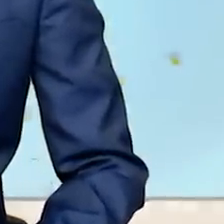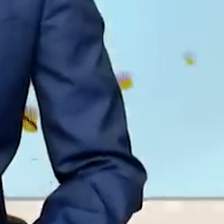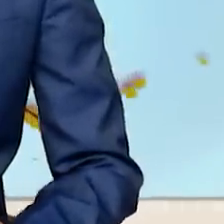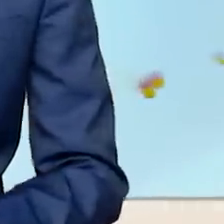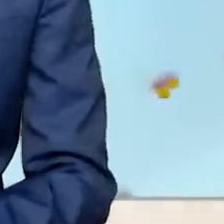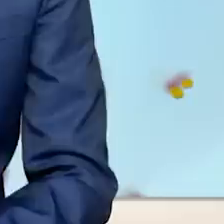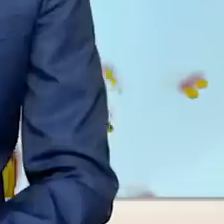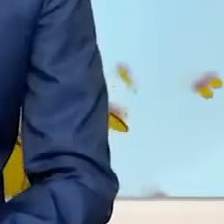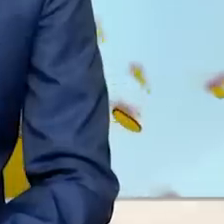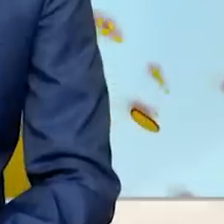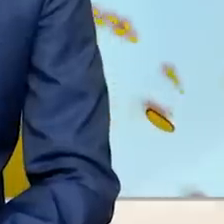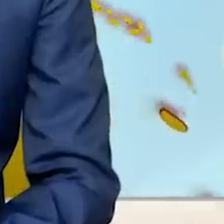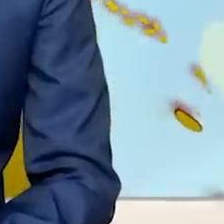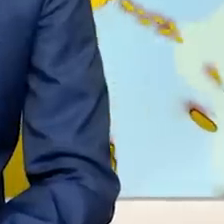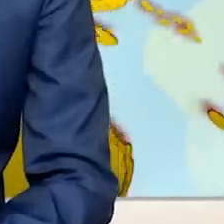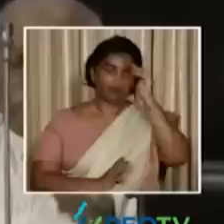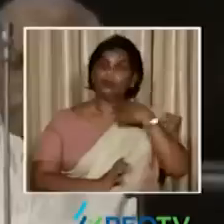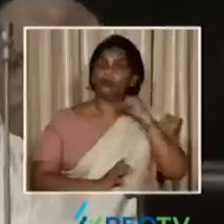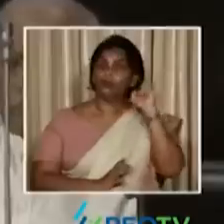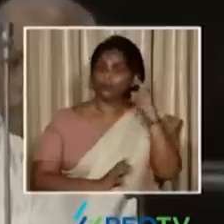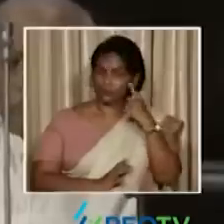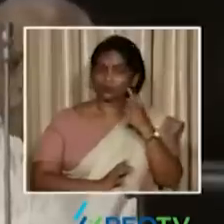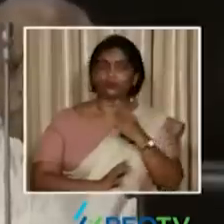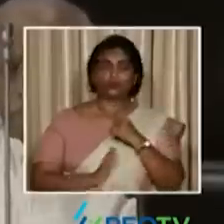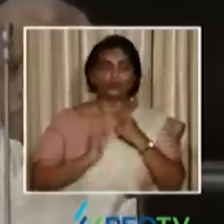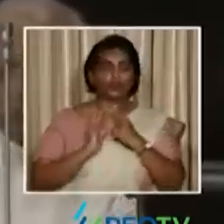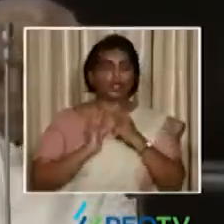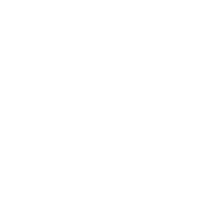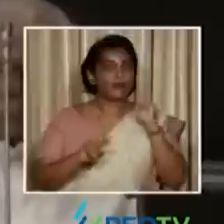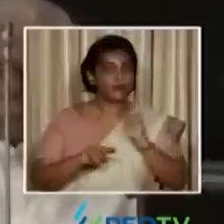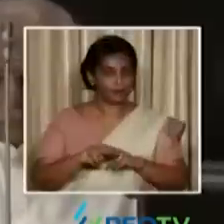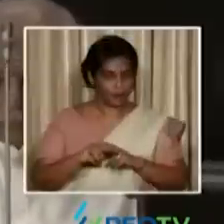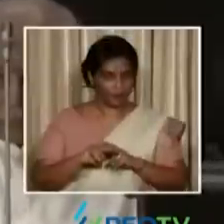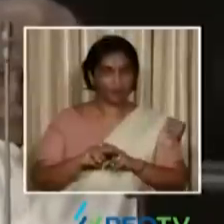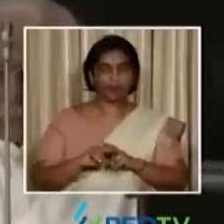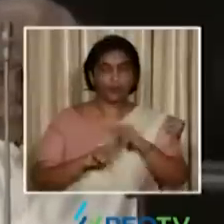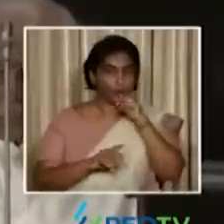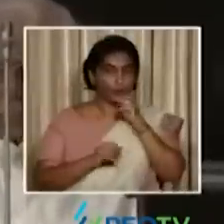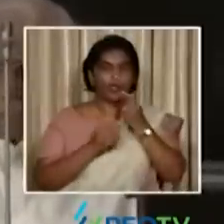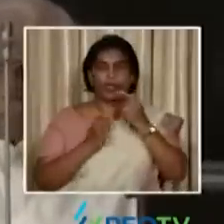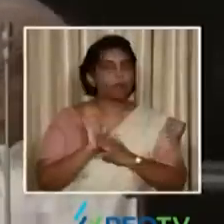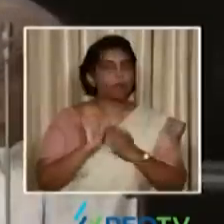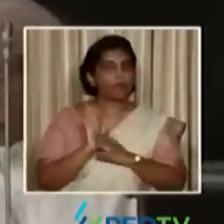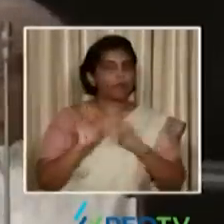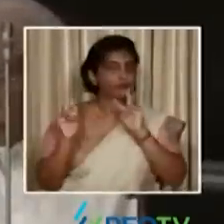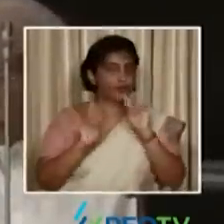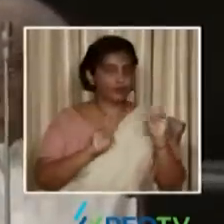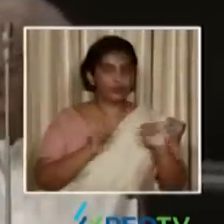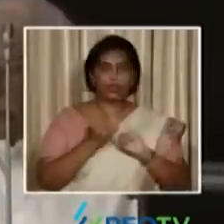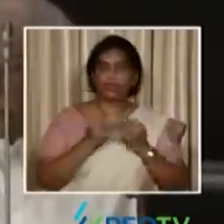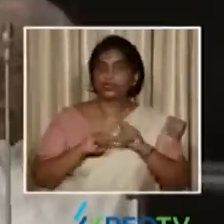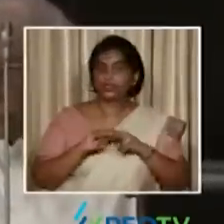පාර්ලිමේන්තු විවාදය අදත් මේ පිළිබඳව පැවැත්වෙනවා. ජාත්‍යන්තර මූල්‍ය අරමුදල විස්තීර්ණ ණය පහසුකම් පිළිබඳ කාර්ය